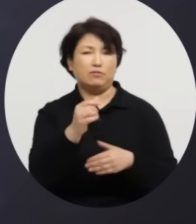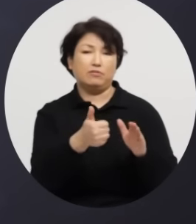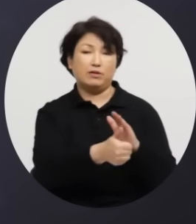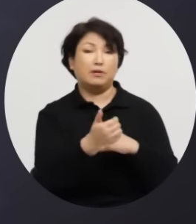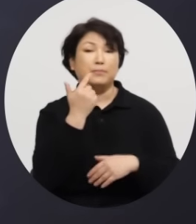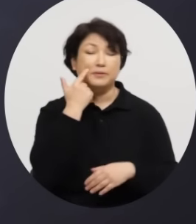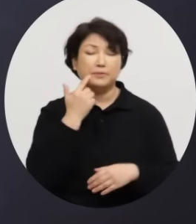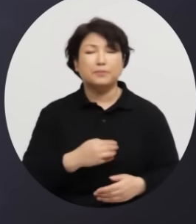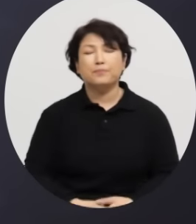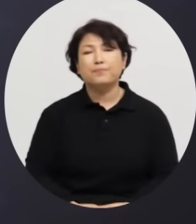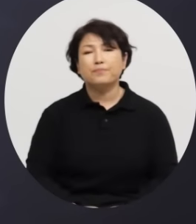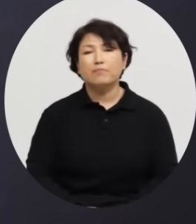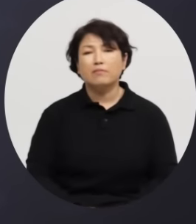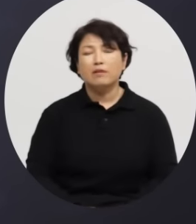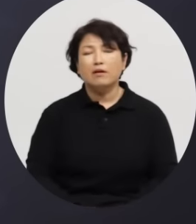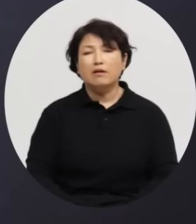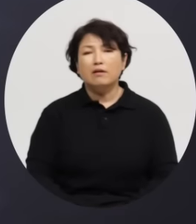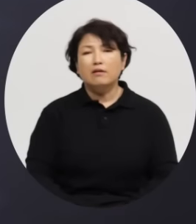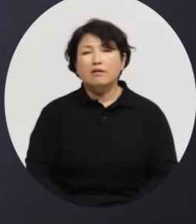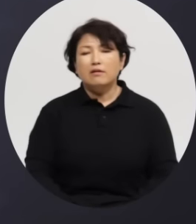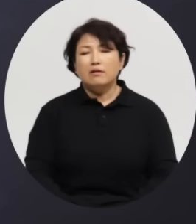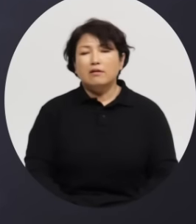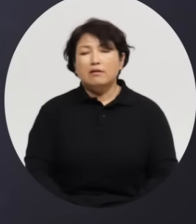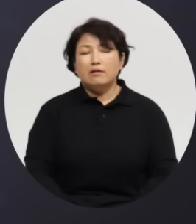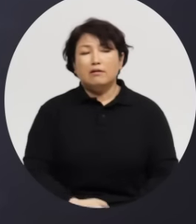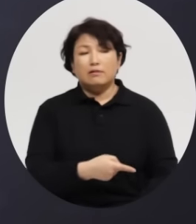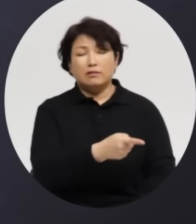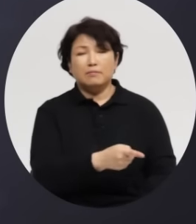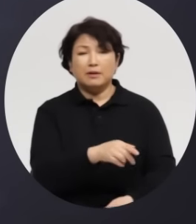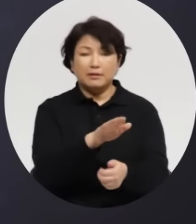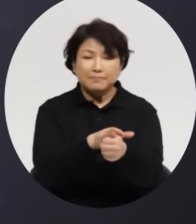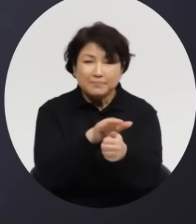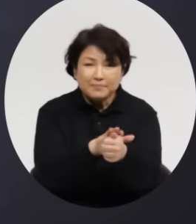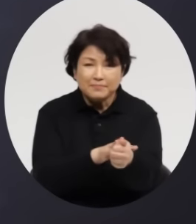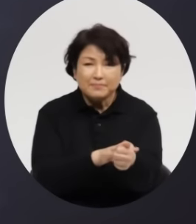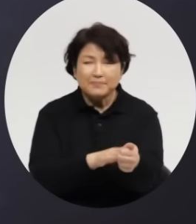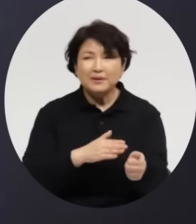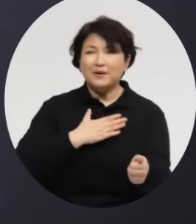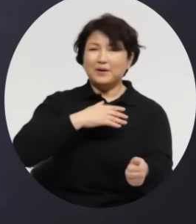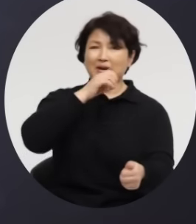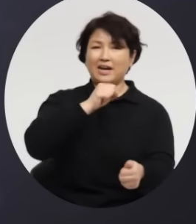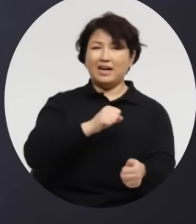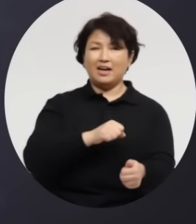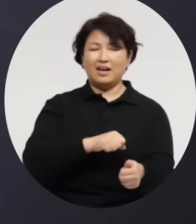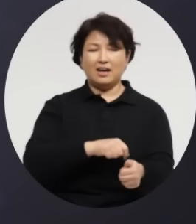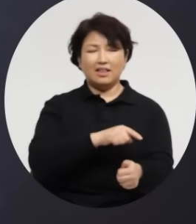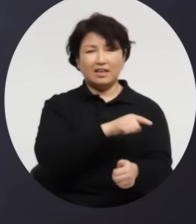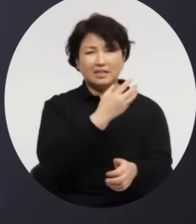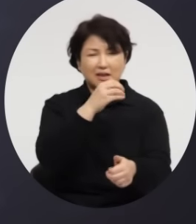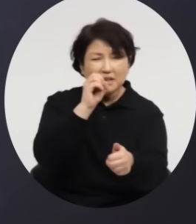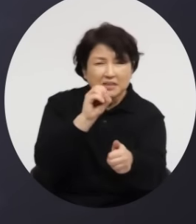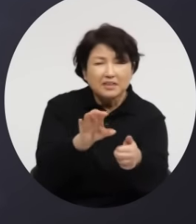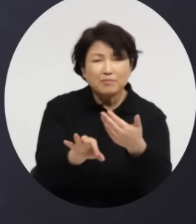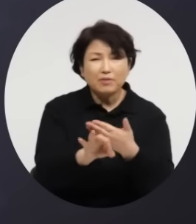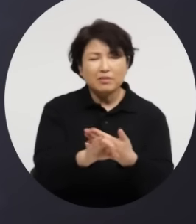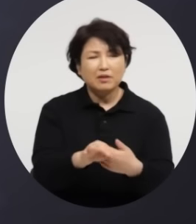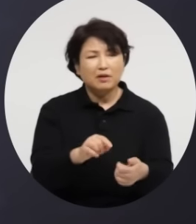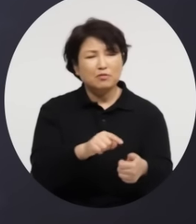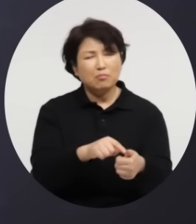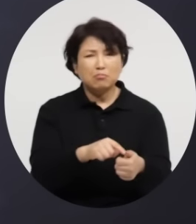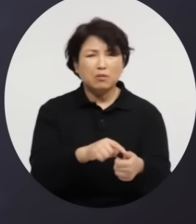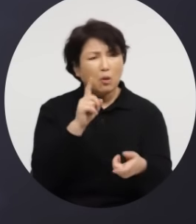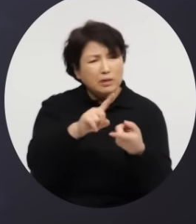이제 다른 사람이 좋아하면 내가 업되고 다른 사람이 싫어하면 다운되고 그렇다는 거는 내가